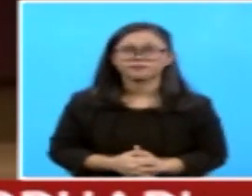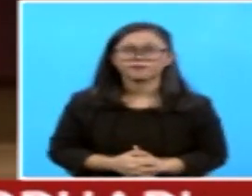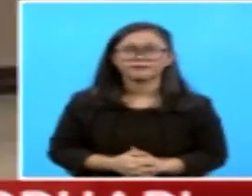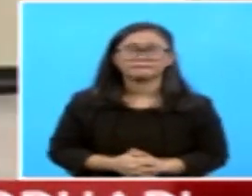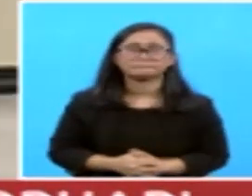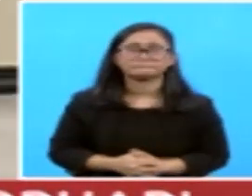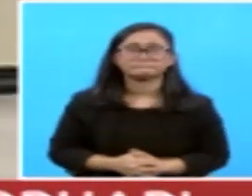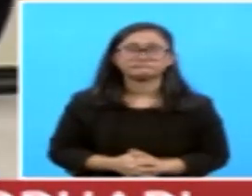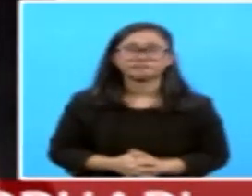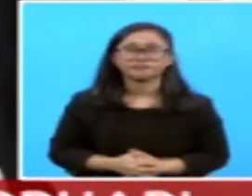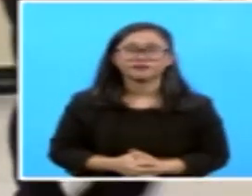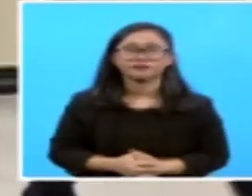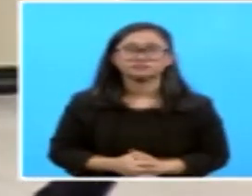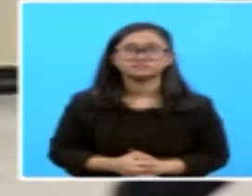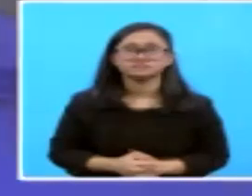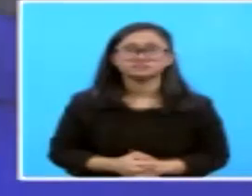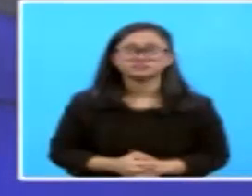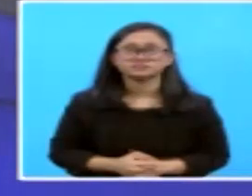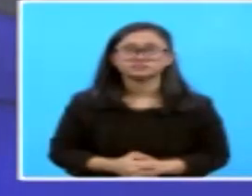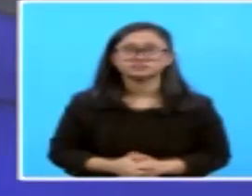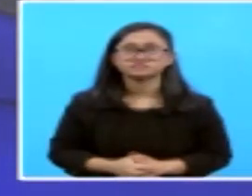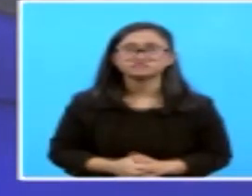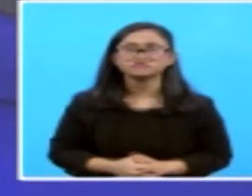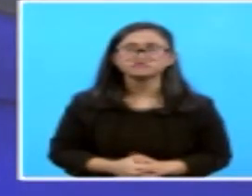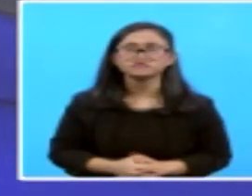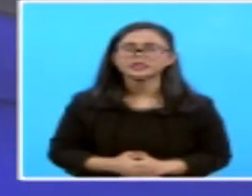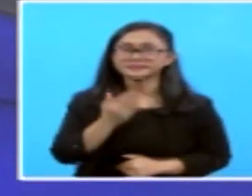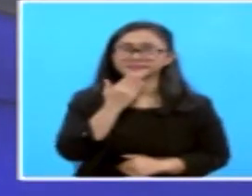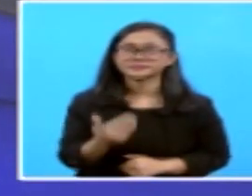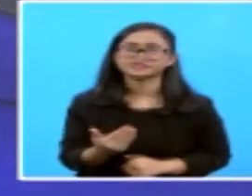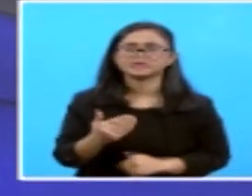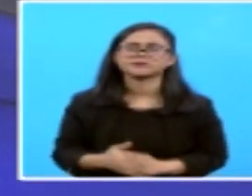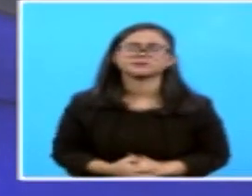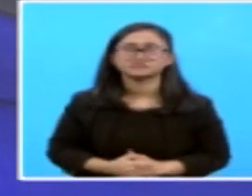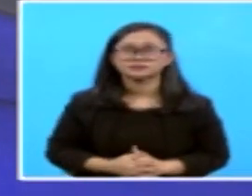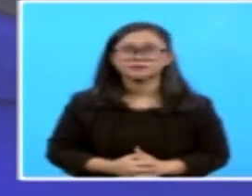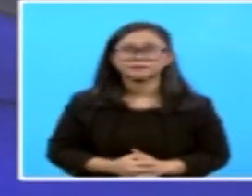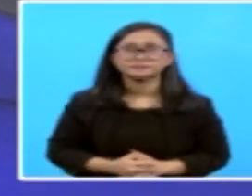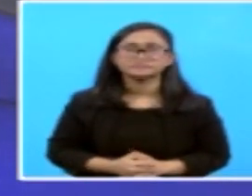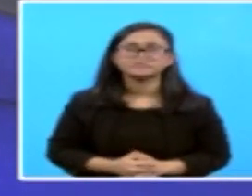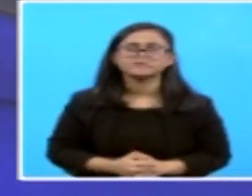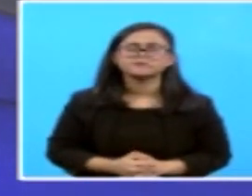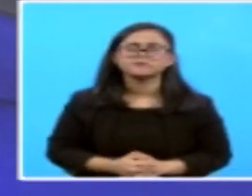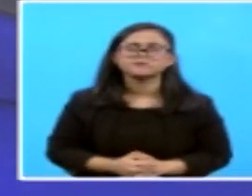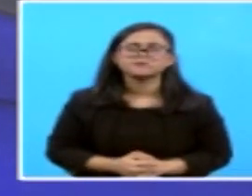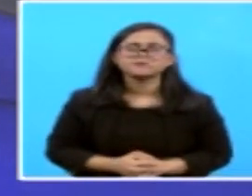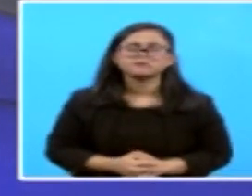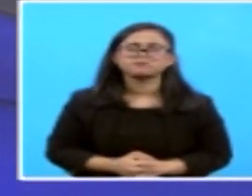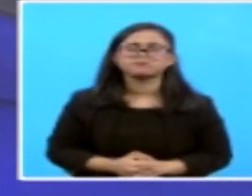informasikan, Davi dan Lovi. Baik, terima kasih Revika Sibarani melaporkan langsung dari Tangerang, Banten.